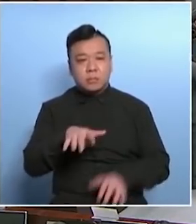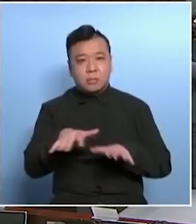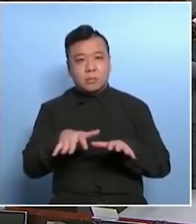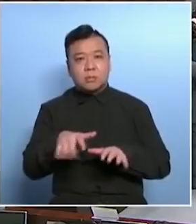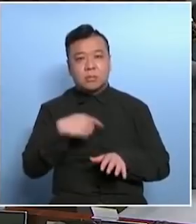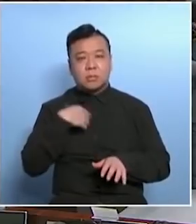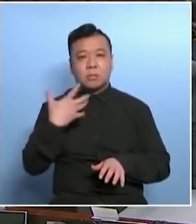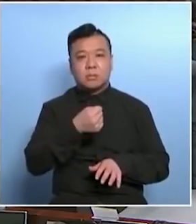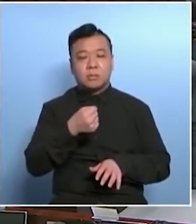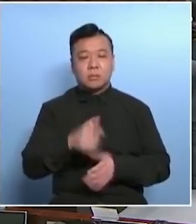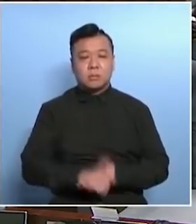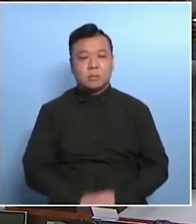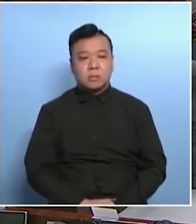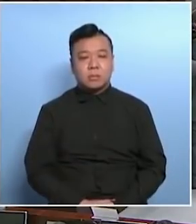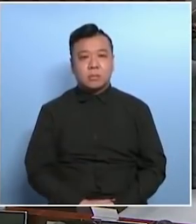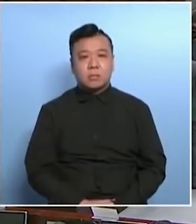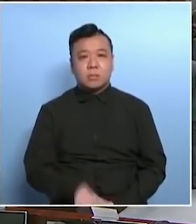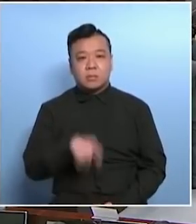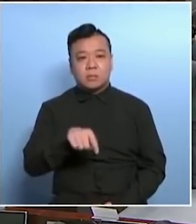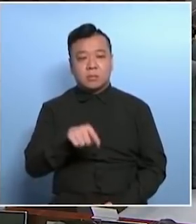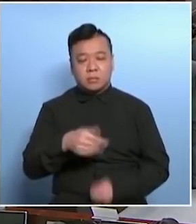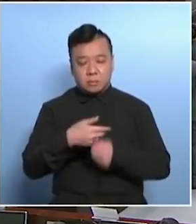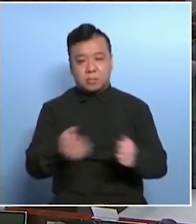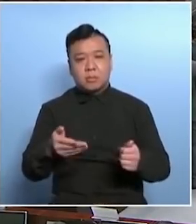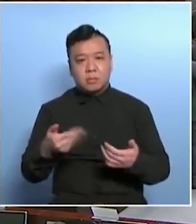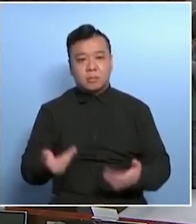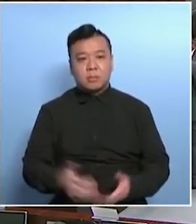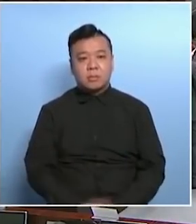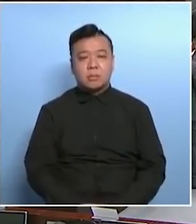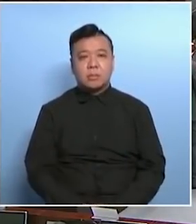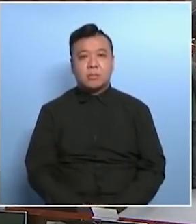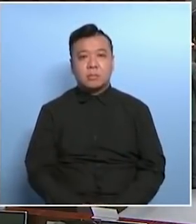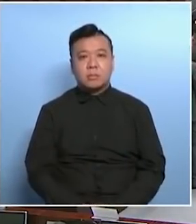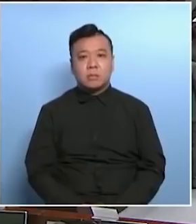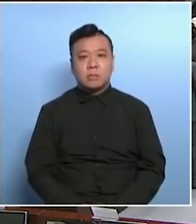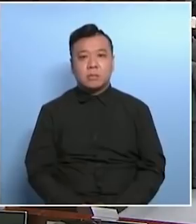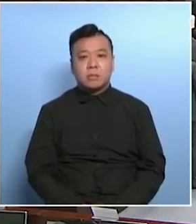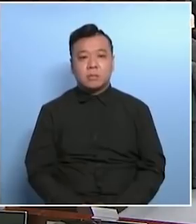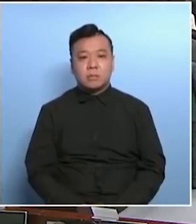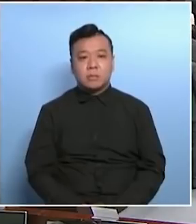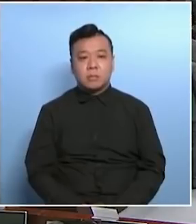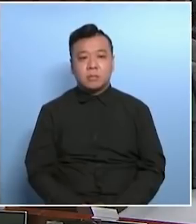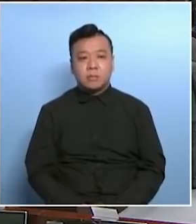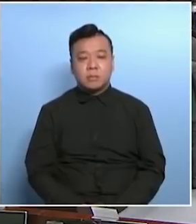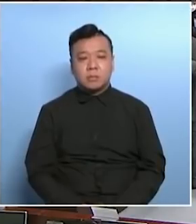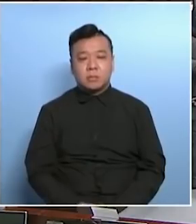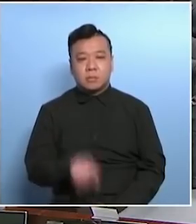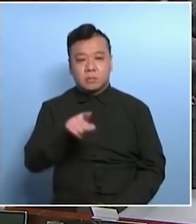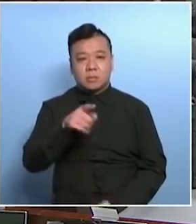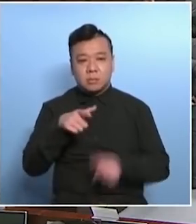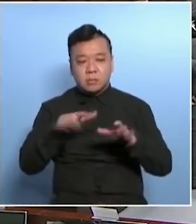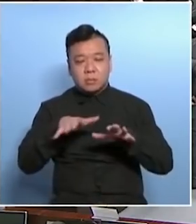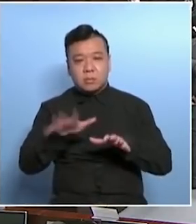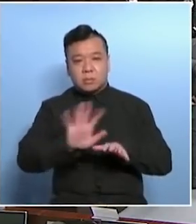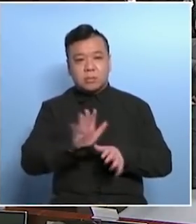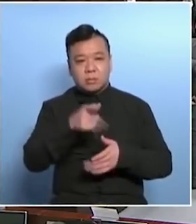是主席決定的，麻煩請他出去，麻煩請他出去。我要將黃， 你不可以不處理規